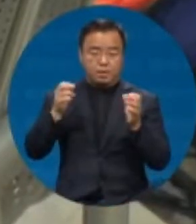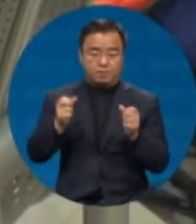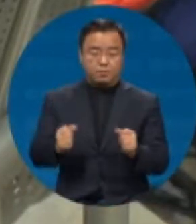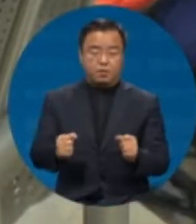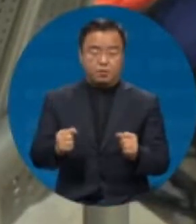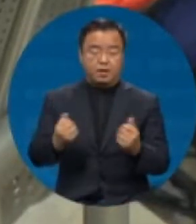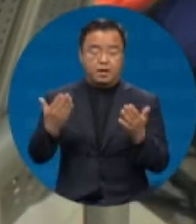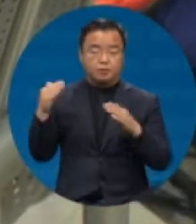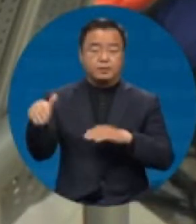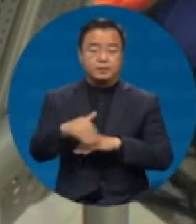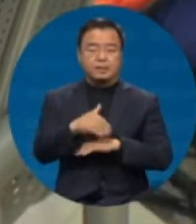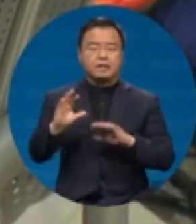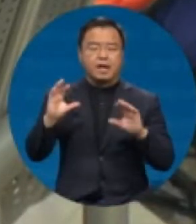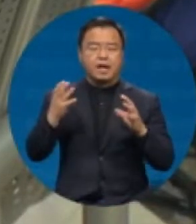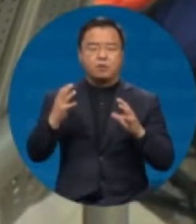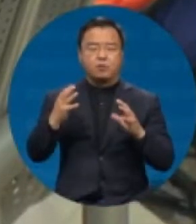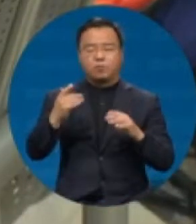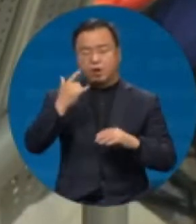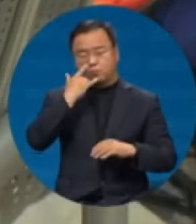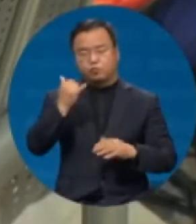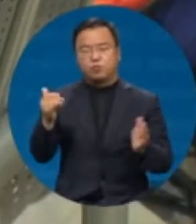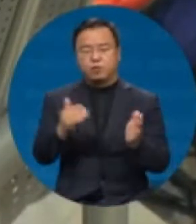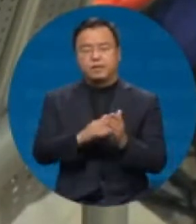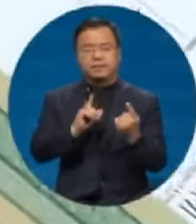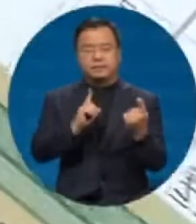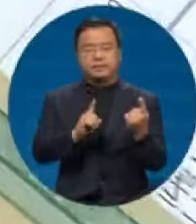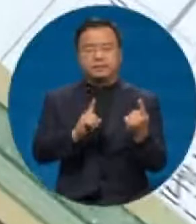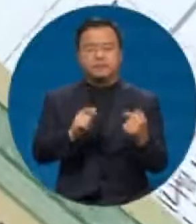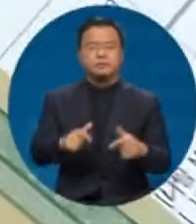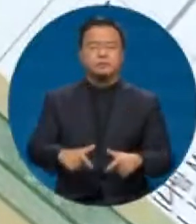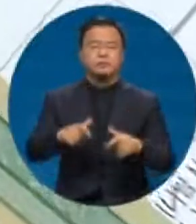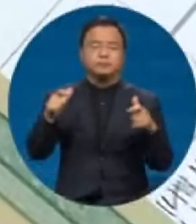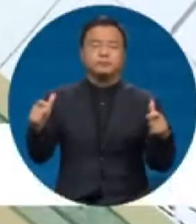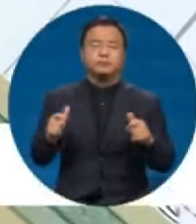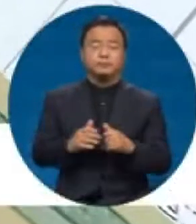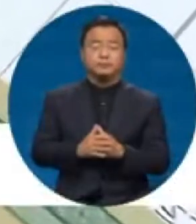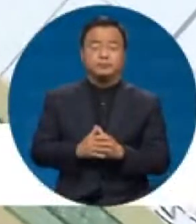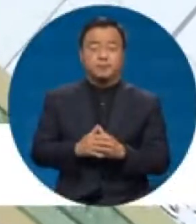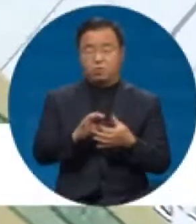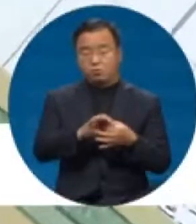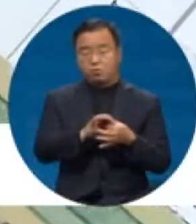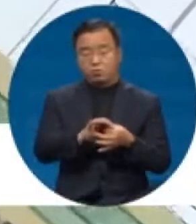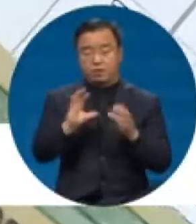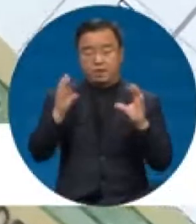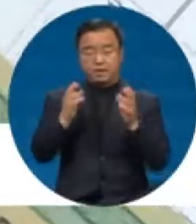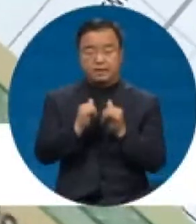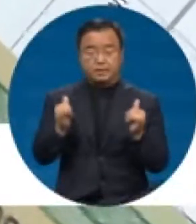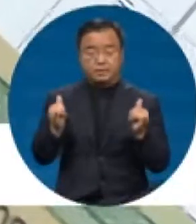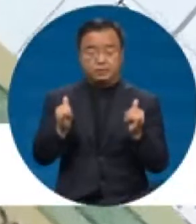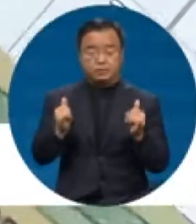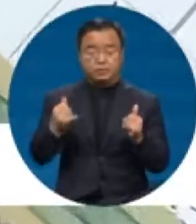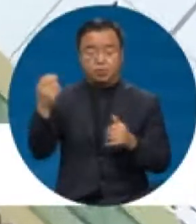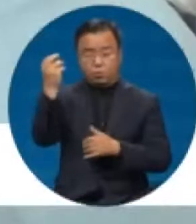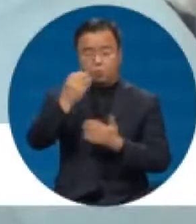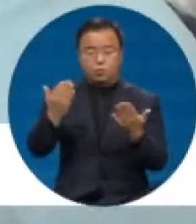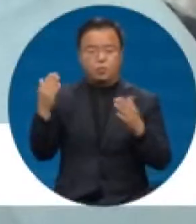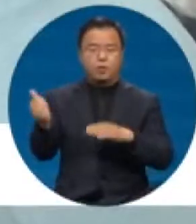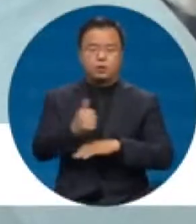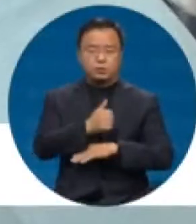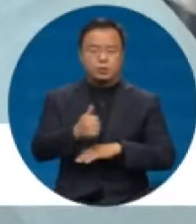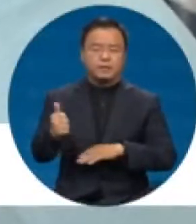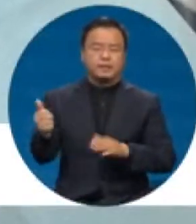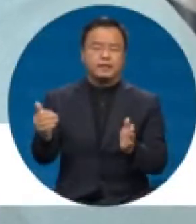아동과 극우 모로 대상이 넓어진 겁니다 이렇게 되면 해당 아동은 고등학교 졸업 때까지 체류자격을 없구